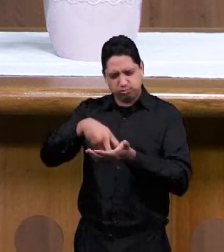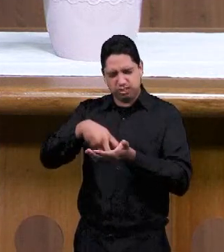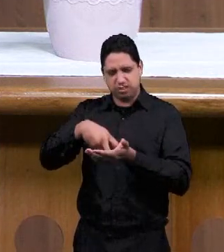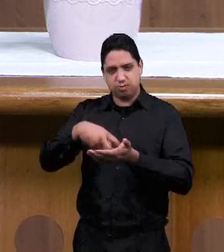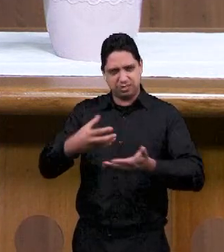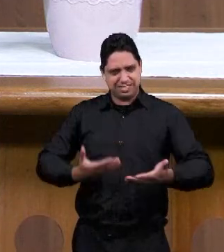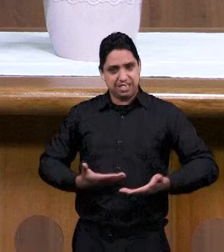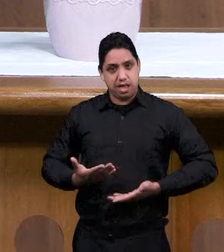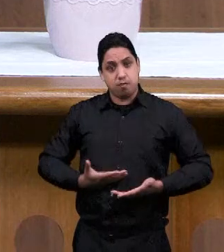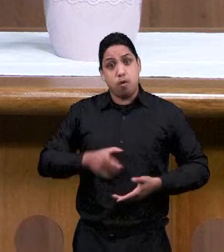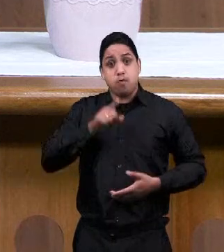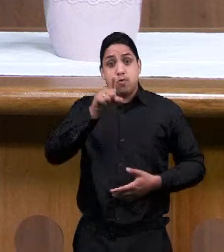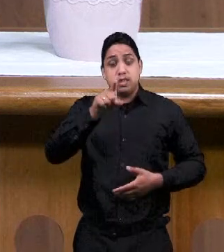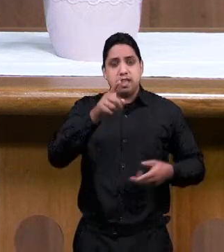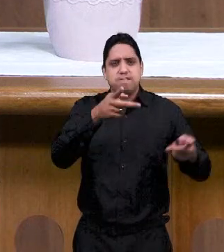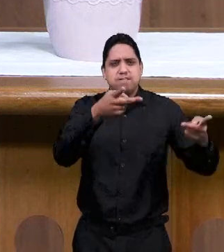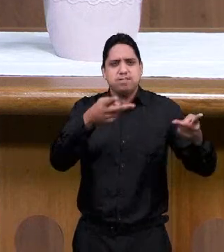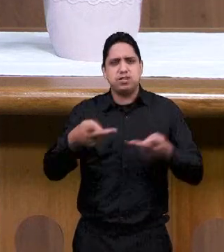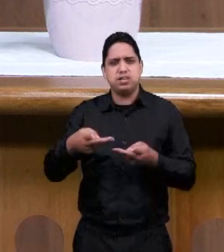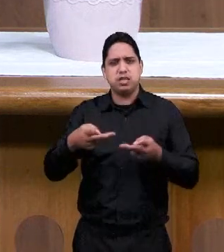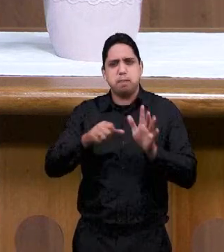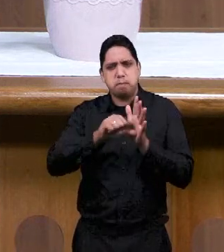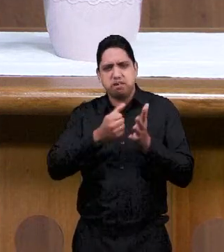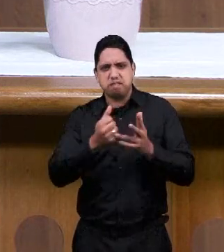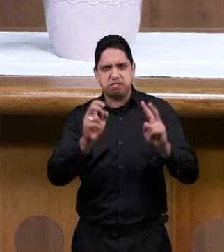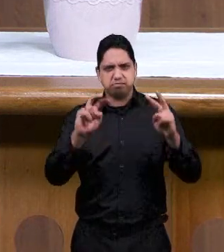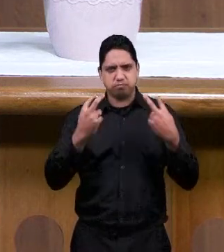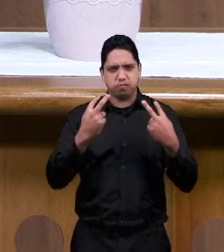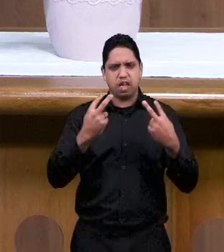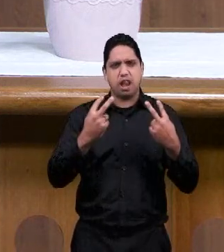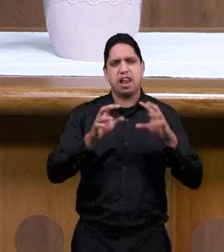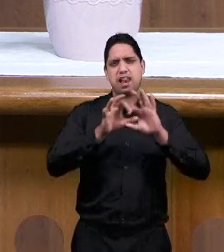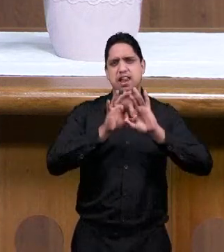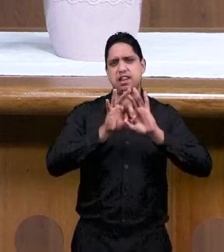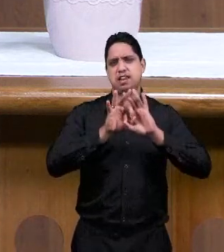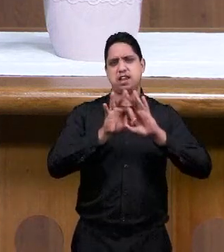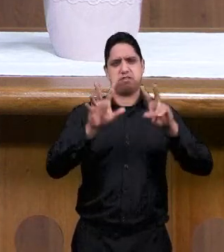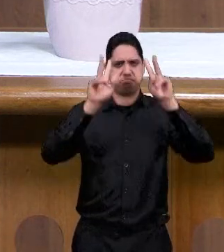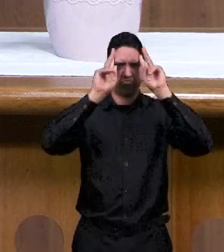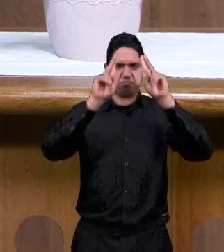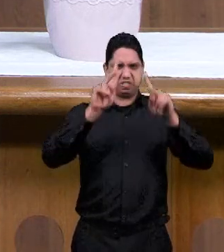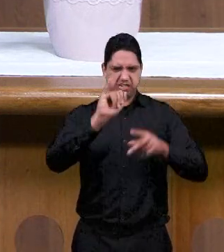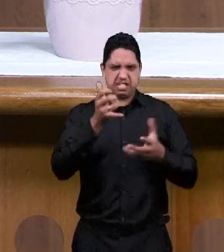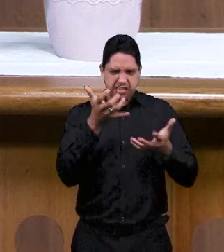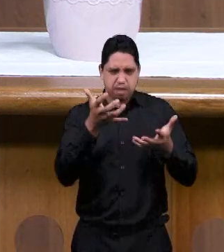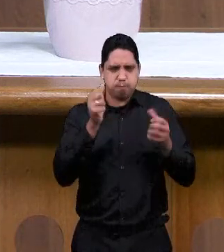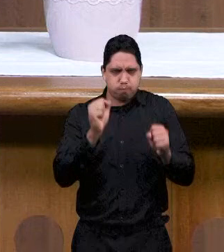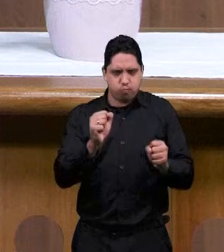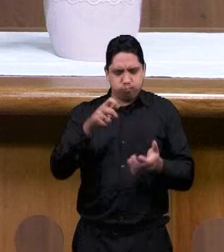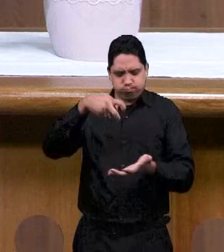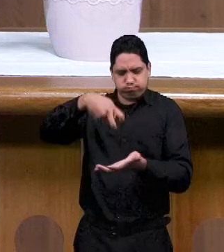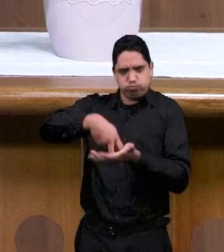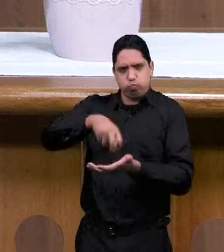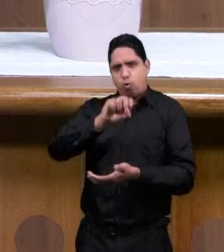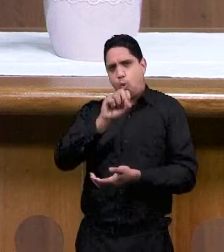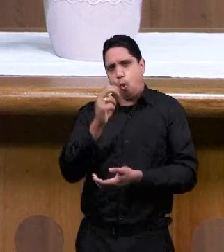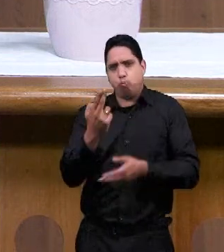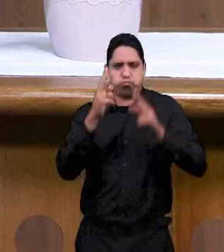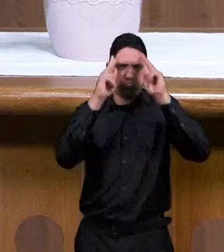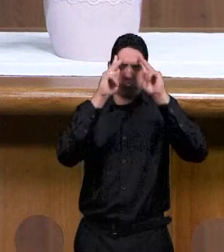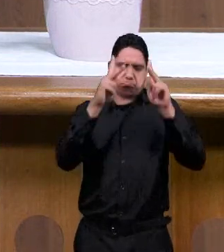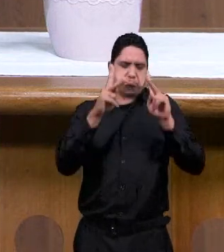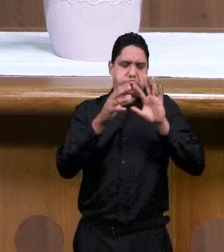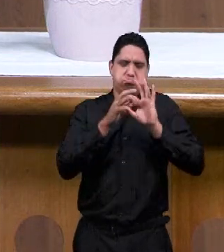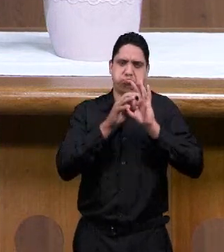ce moment de clameur. Et vous qui nous visitez, si vous souhaitez, vous pouvez nous accompagner ou rester